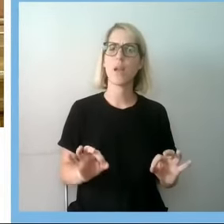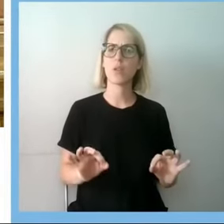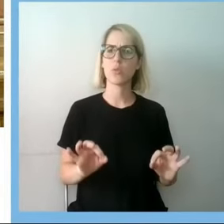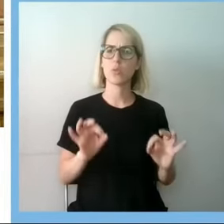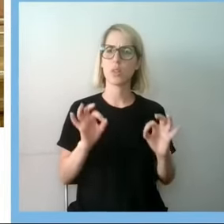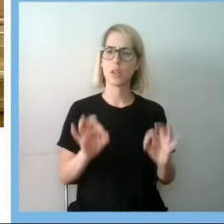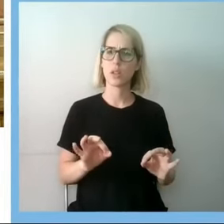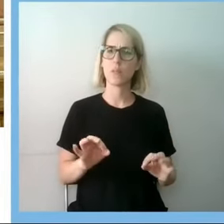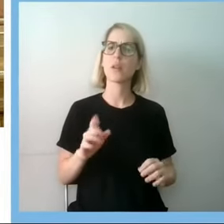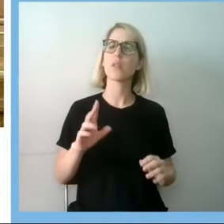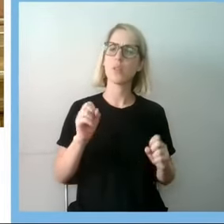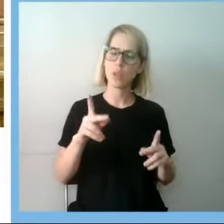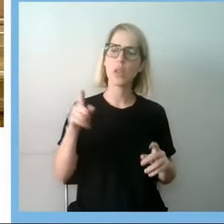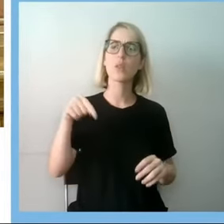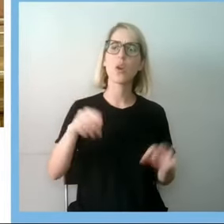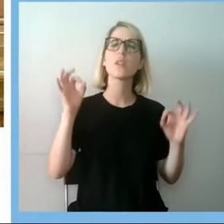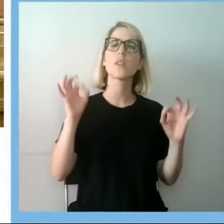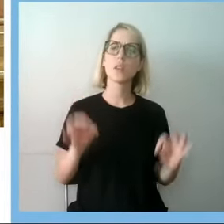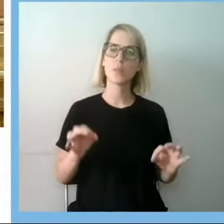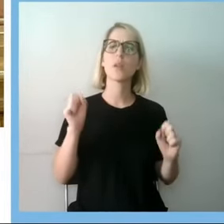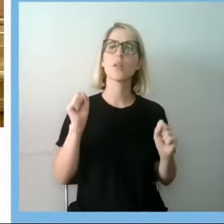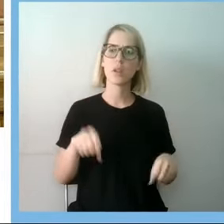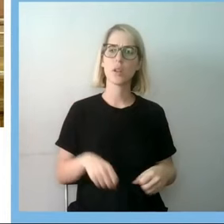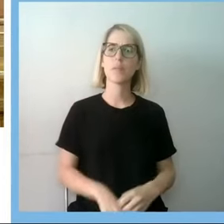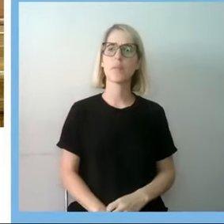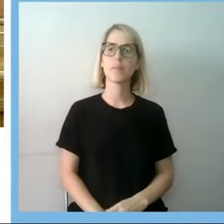Γιάννης λέγεται. Πάμε στο συγκεκριμένο.